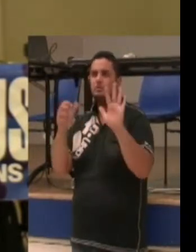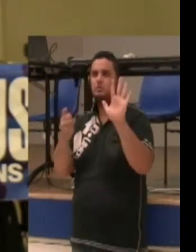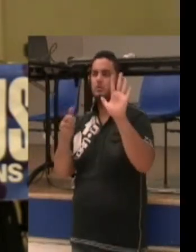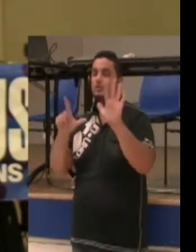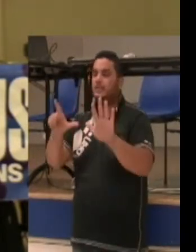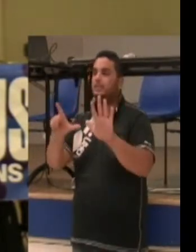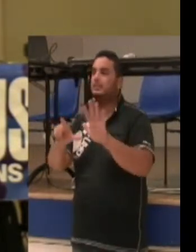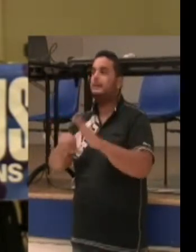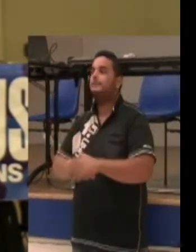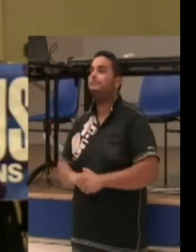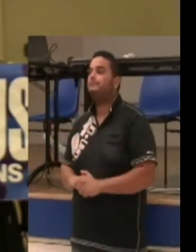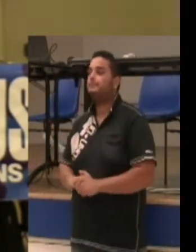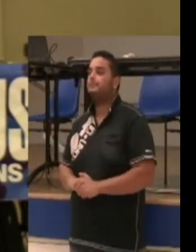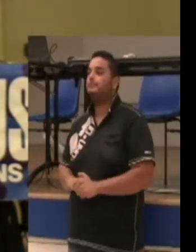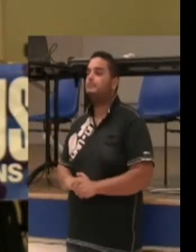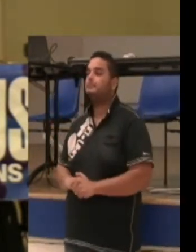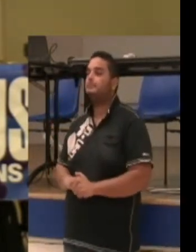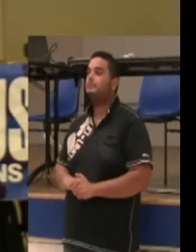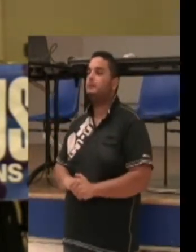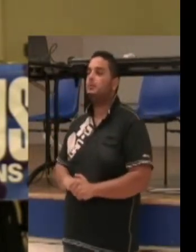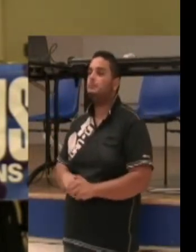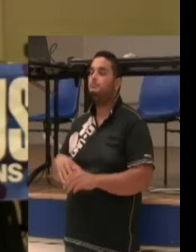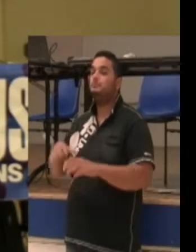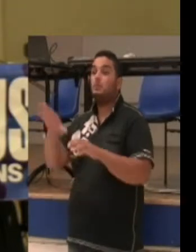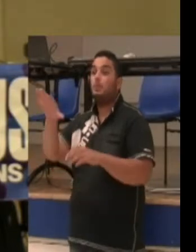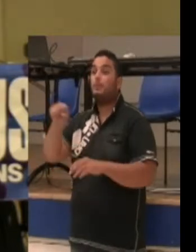Hein. Et ils ont pris le Sinaï.